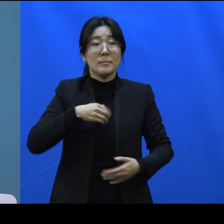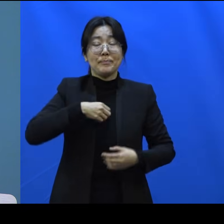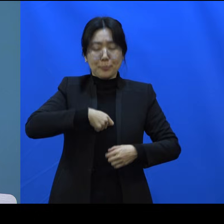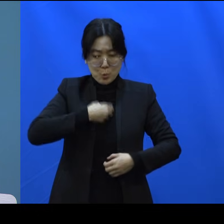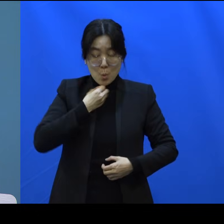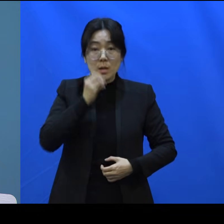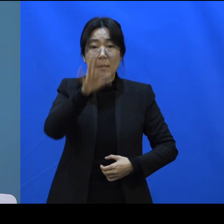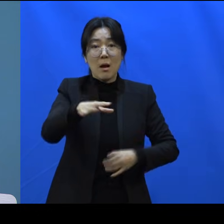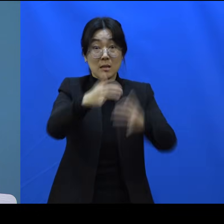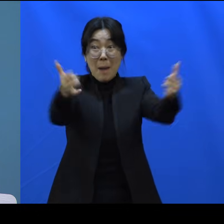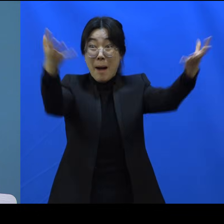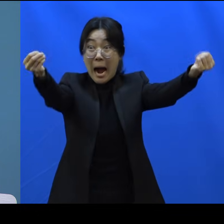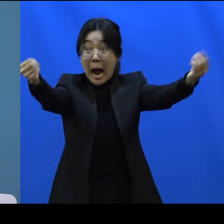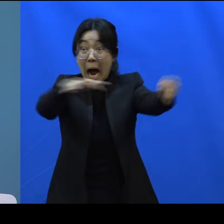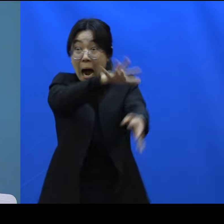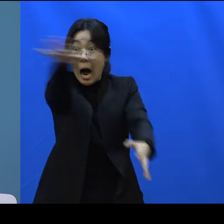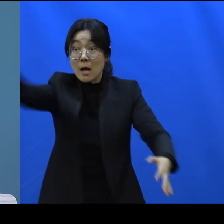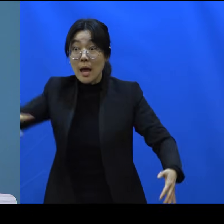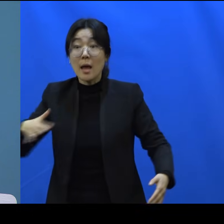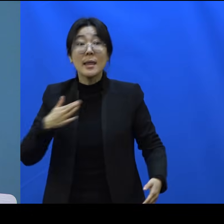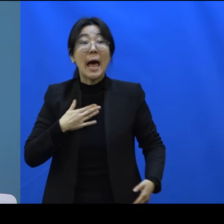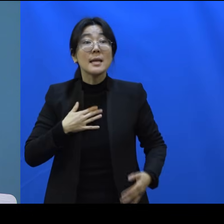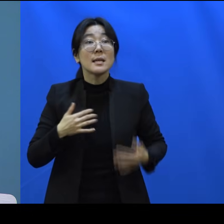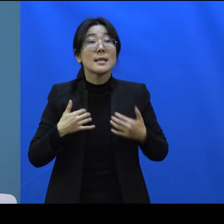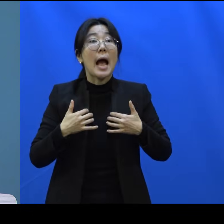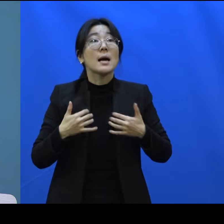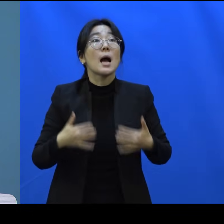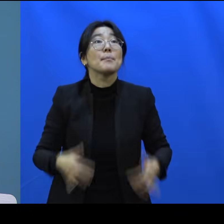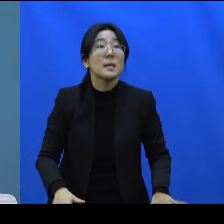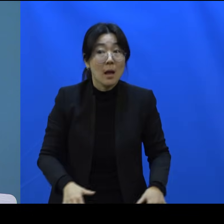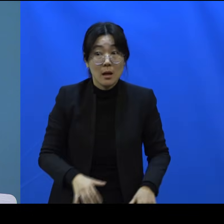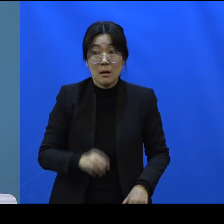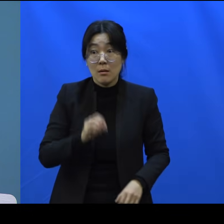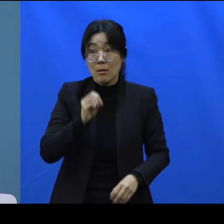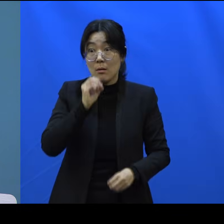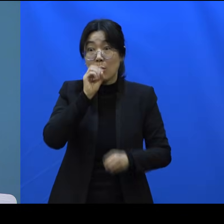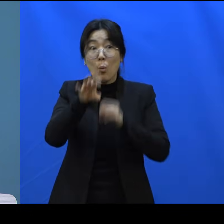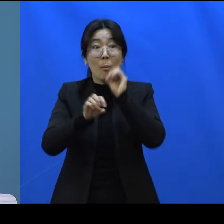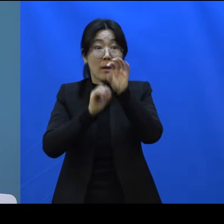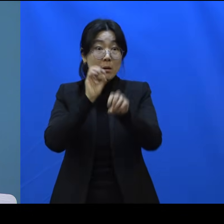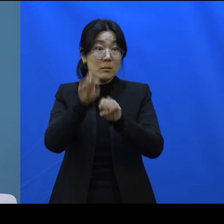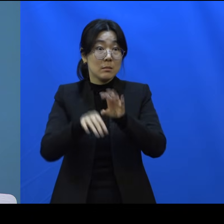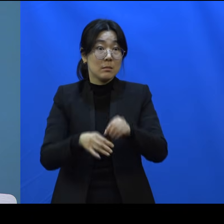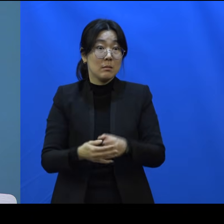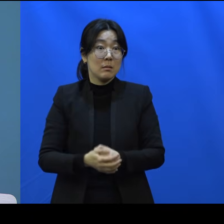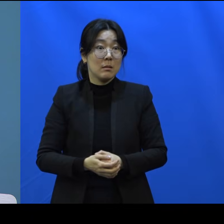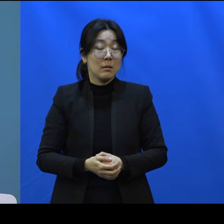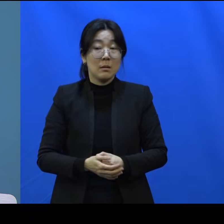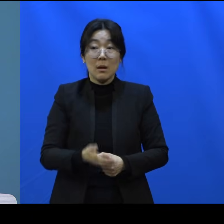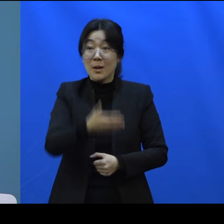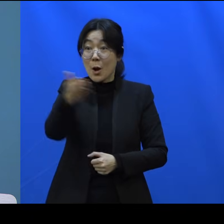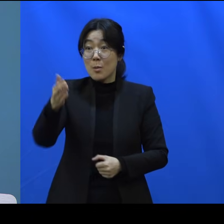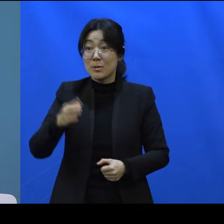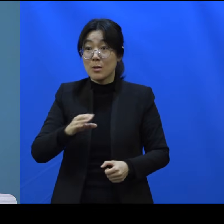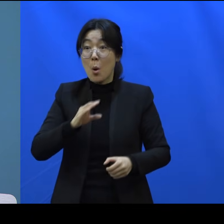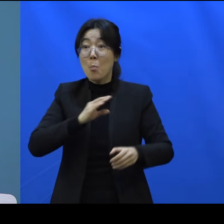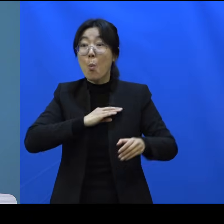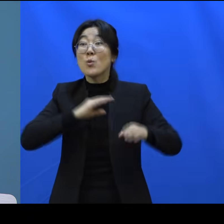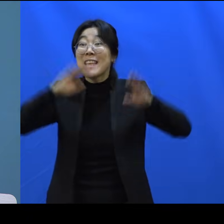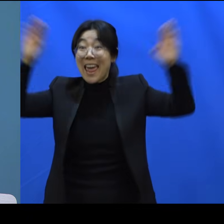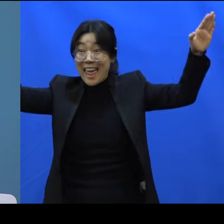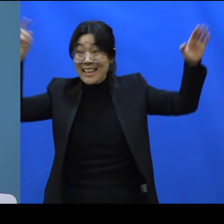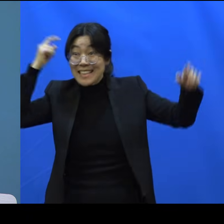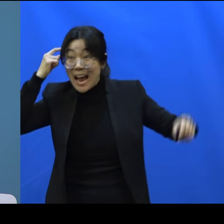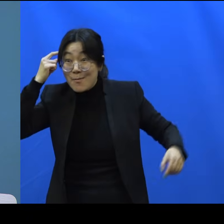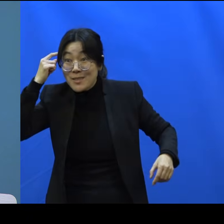거예요. 자신을 모르기 때문에 자기 오류에 빠진다는 거예요. 여러분, 모세 한번 생각해 보세요. 모세는 자기 자신을 아는데 몇 년